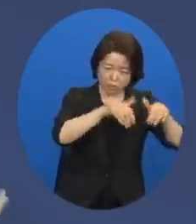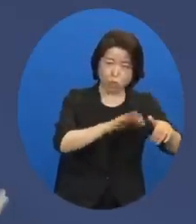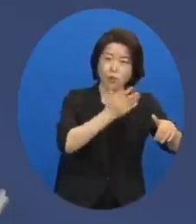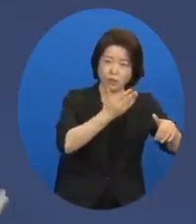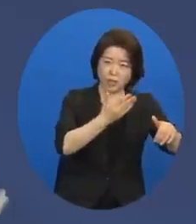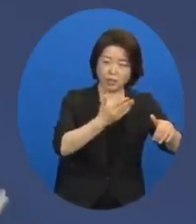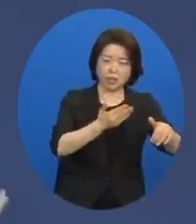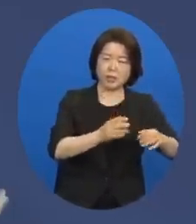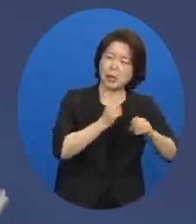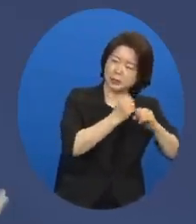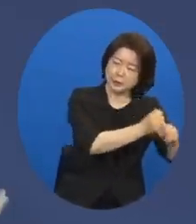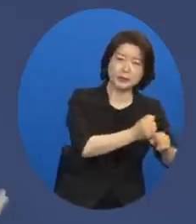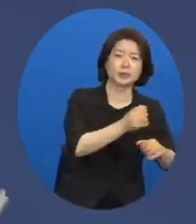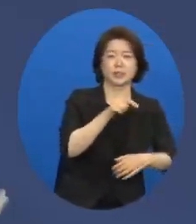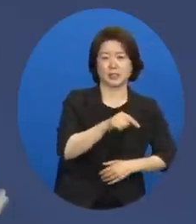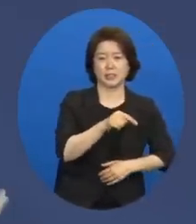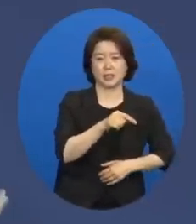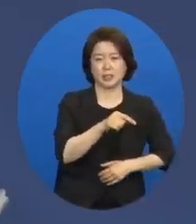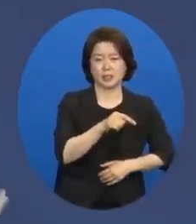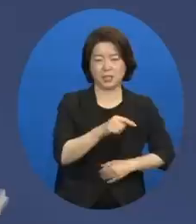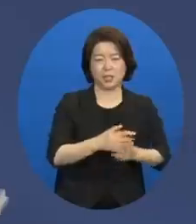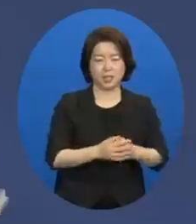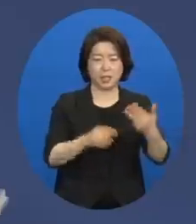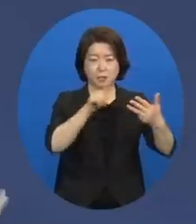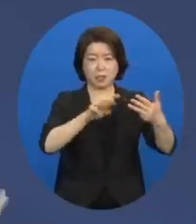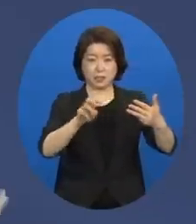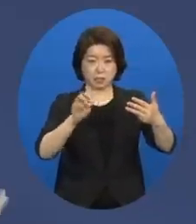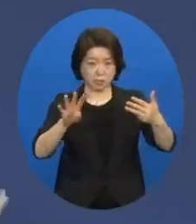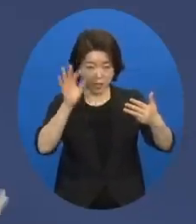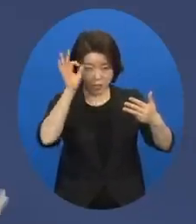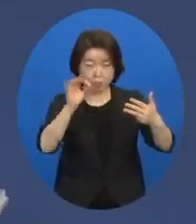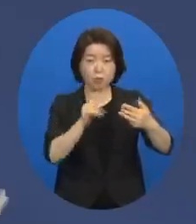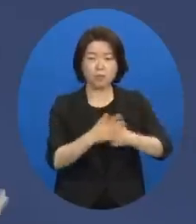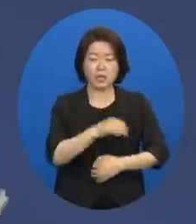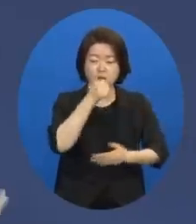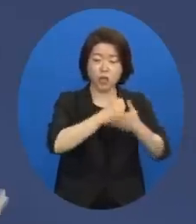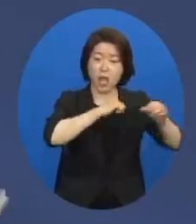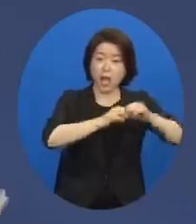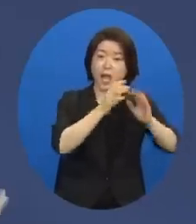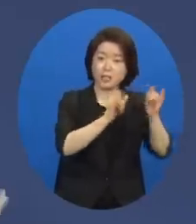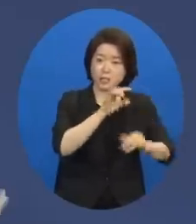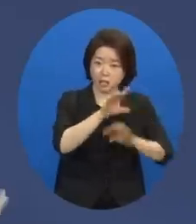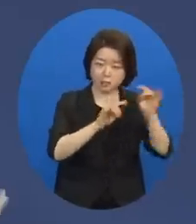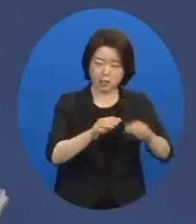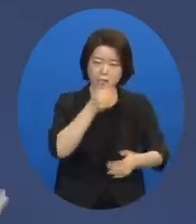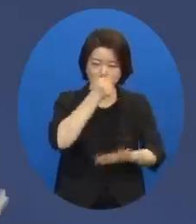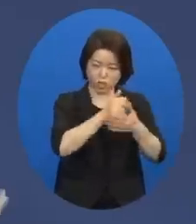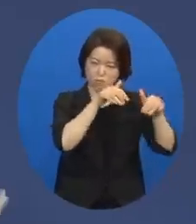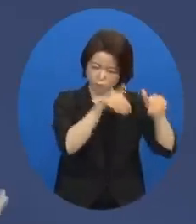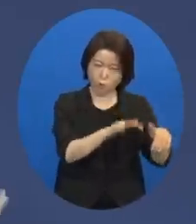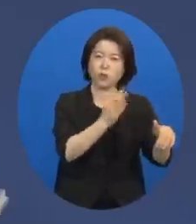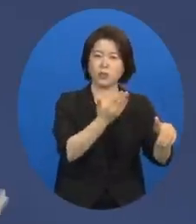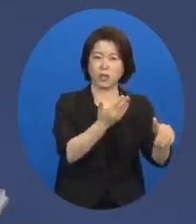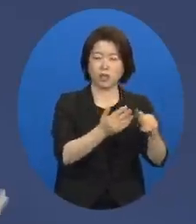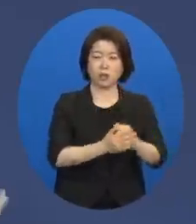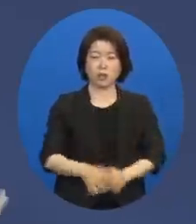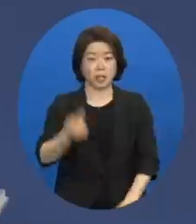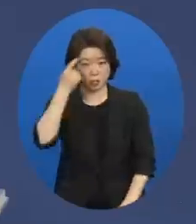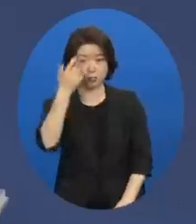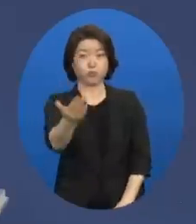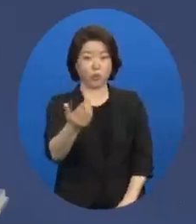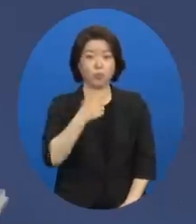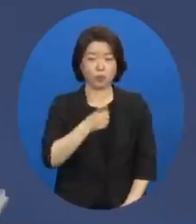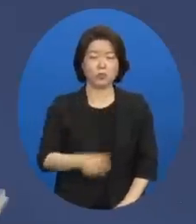죄의 질질 끌려다니는 8장 34절에 죄를 짓는 자마다 죄의 종이라. 한번 물어보겠습니다. 여러분